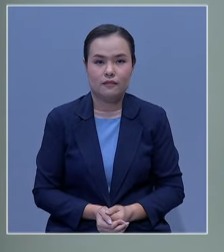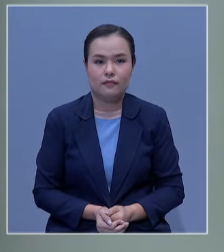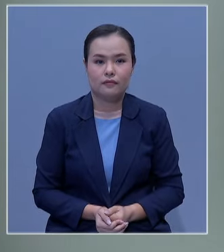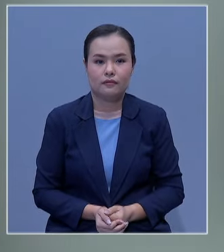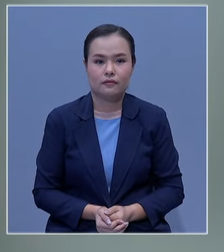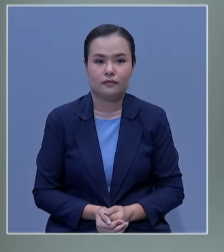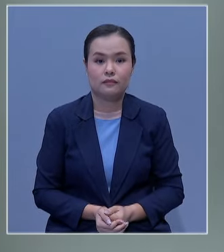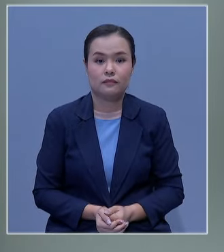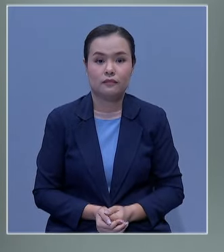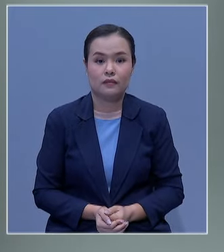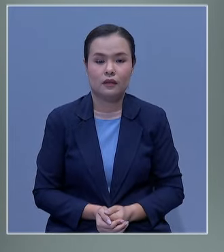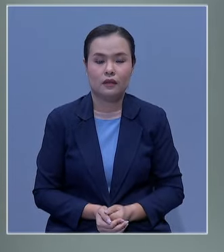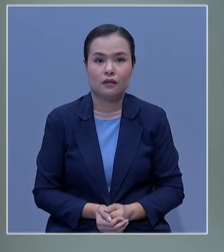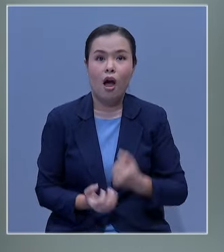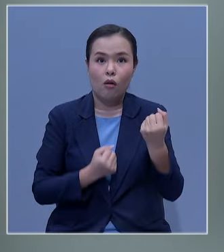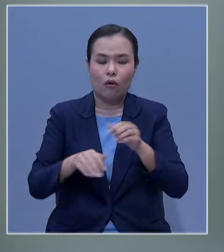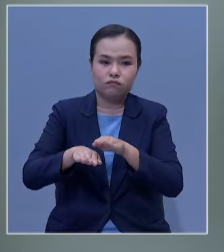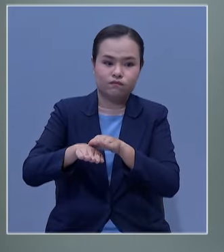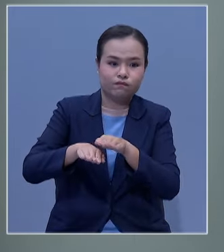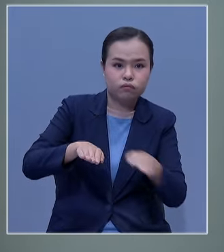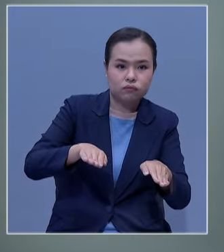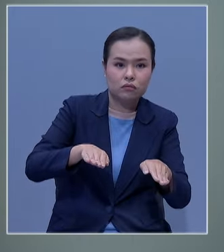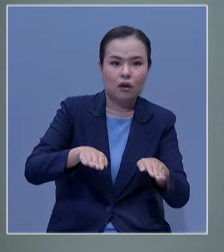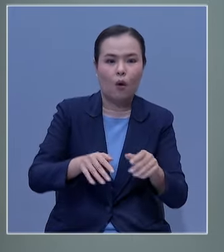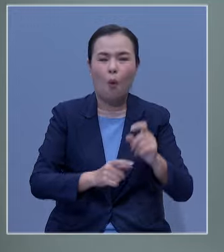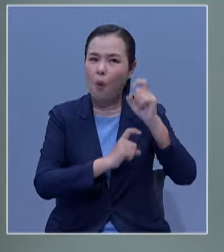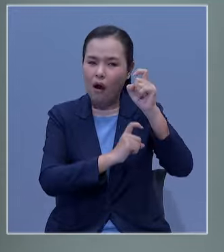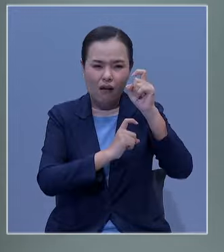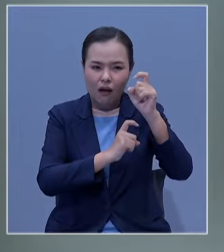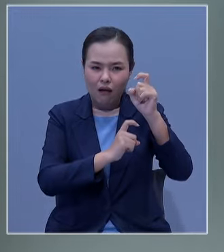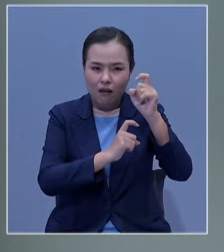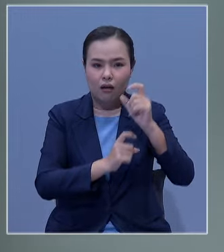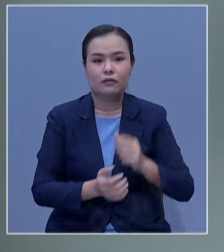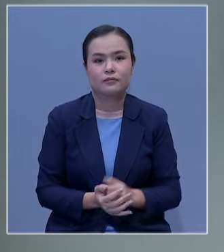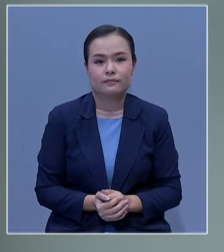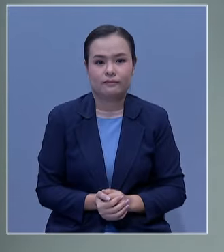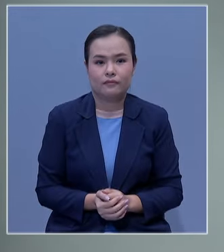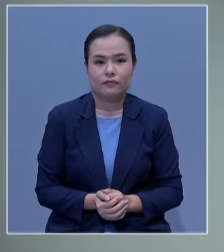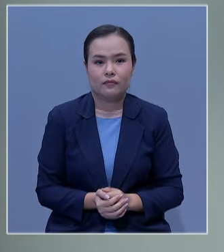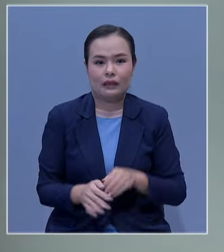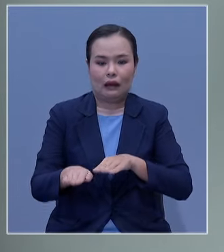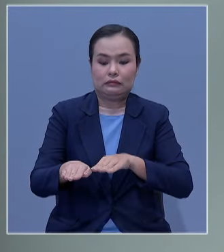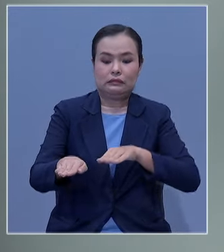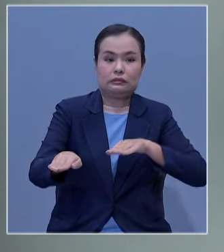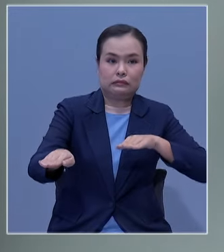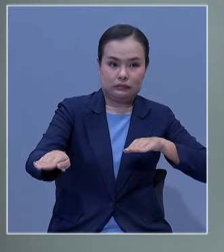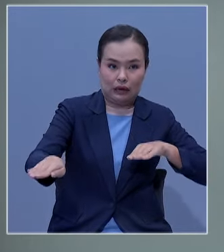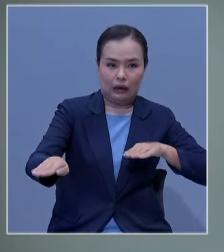พี่น้องบางคันเกียบตกถนนอ่ะจะเข้าไปไกลมันหลายเด้อบอบเด้อ ครับผม ทิ้งระยะแน่ทิ้งระยะแน่เ